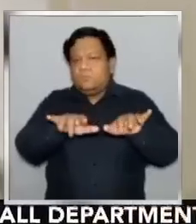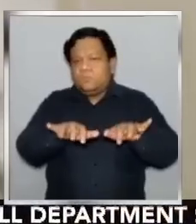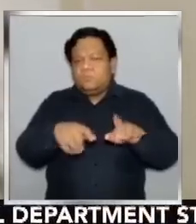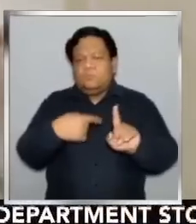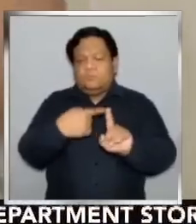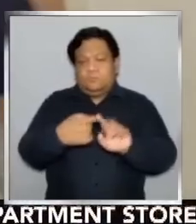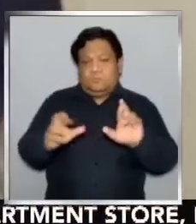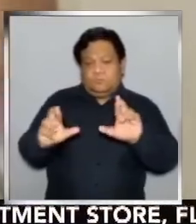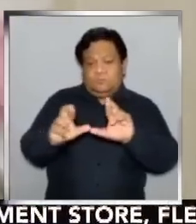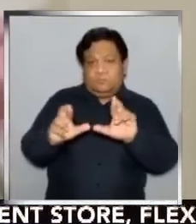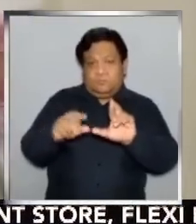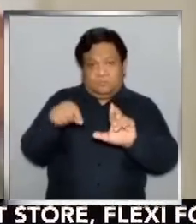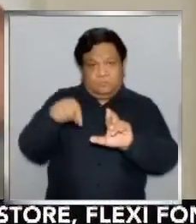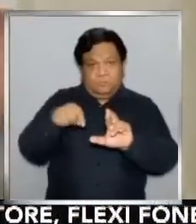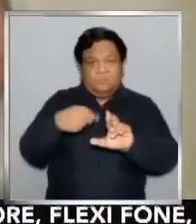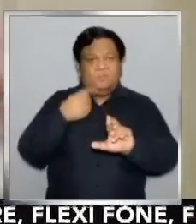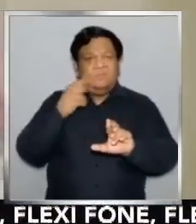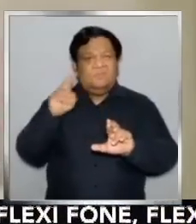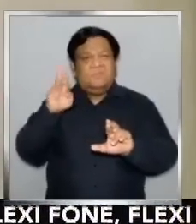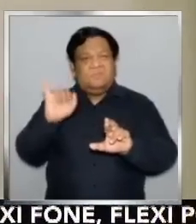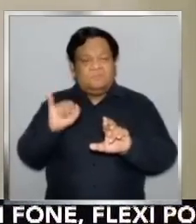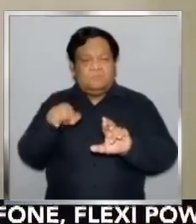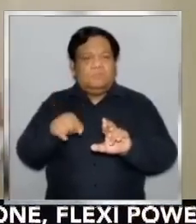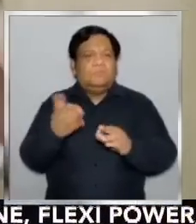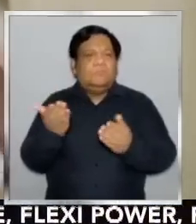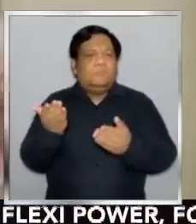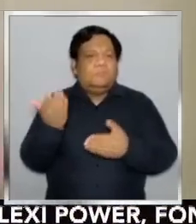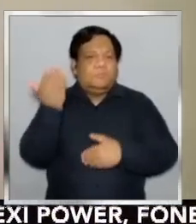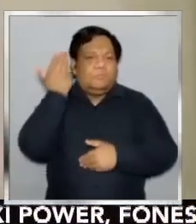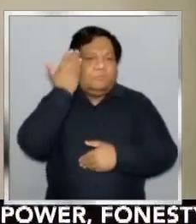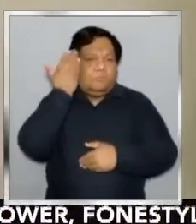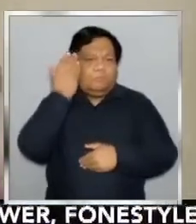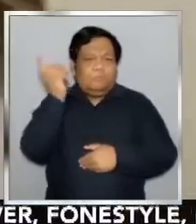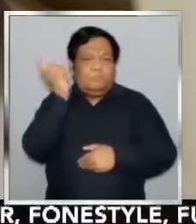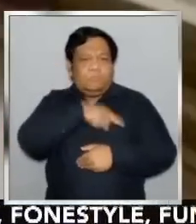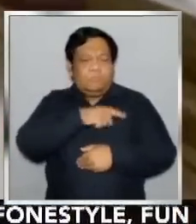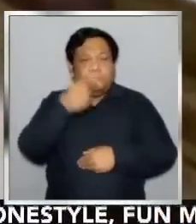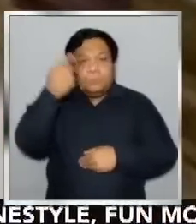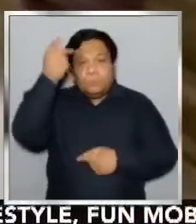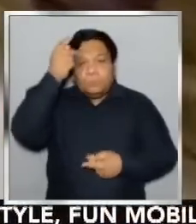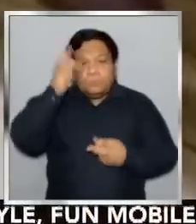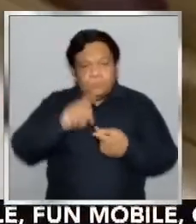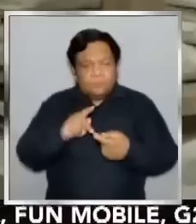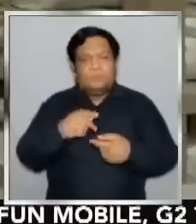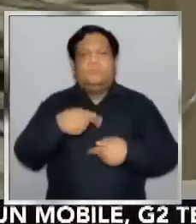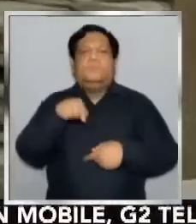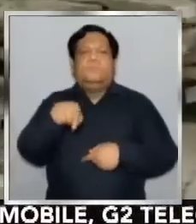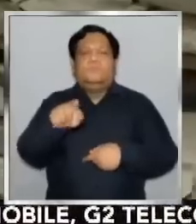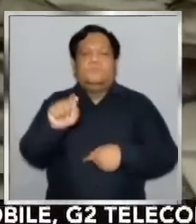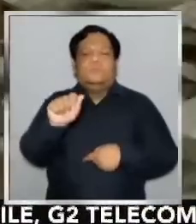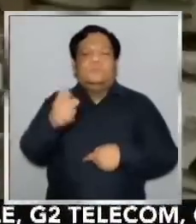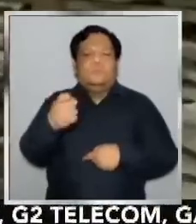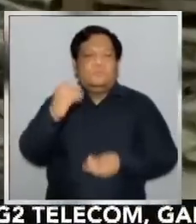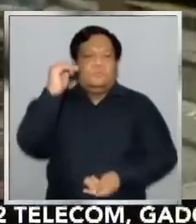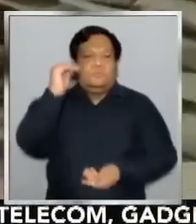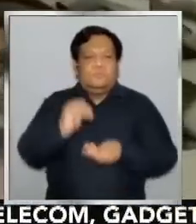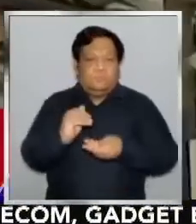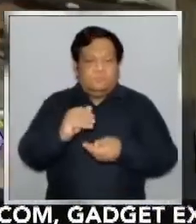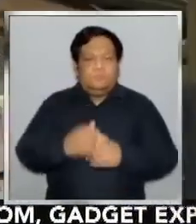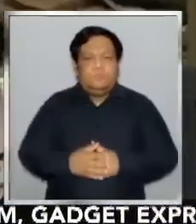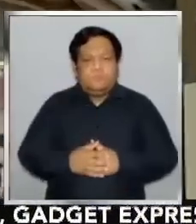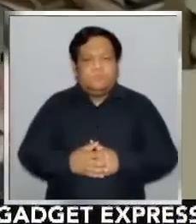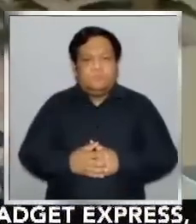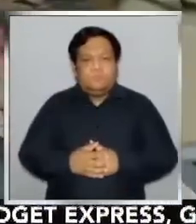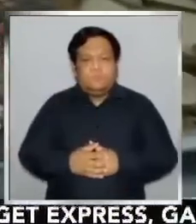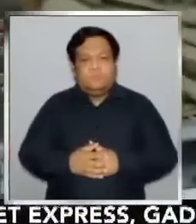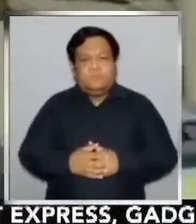ay pineke para mabawasan nila ang babayaran ng tax na babayaran ng kanilang mga kliyente. Sa bagay ito naman, makita natin